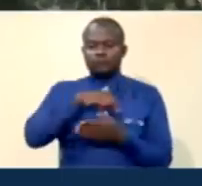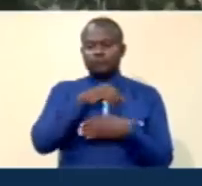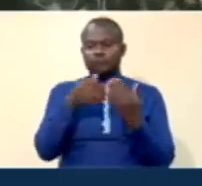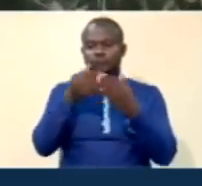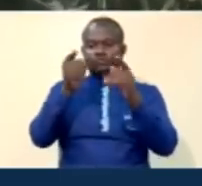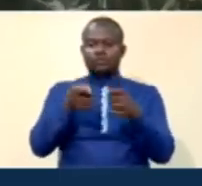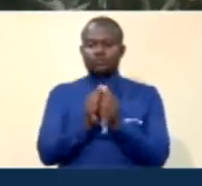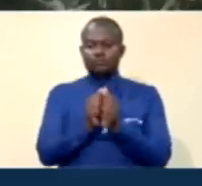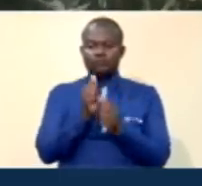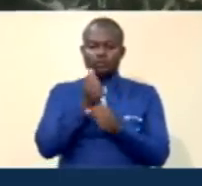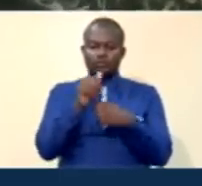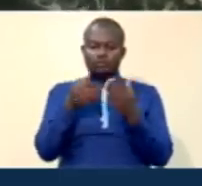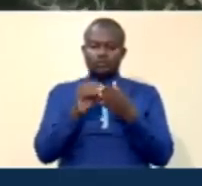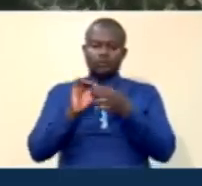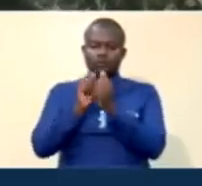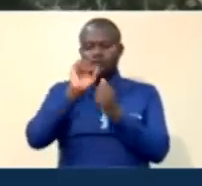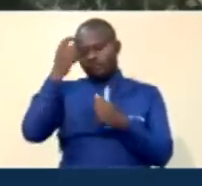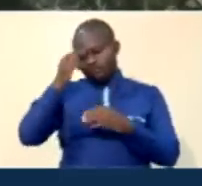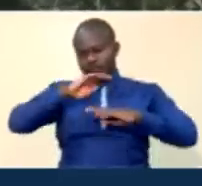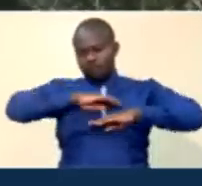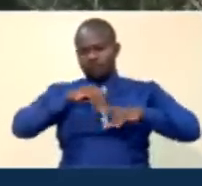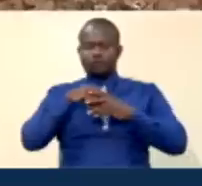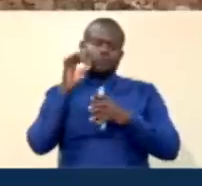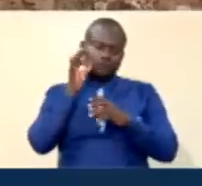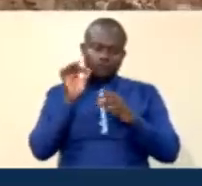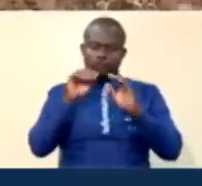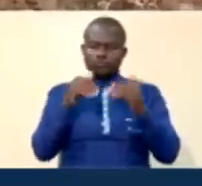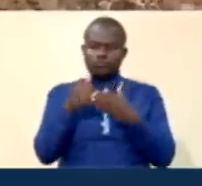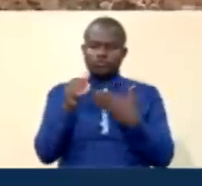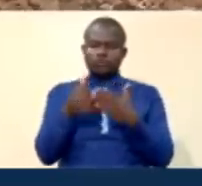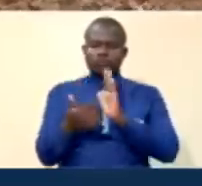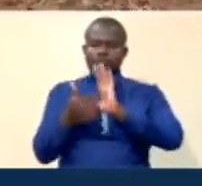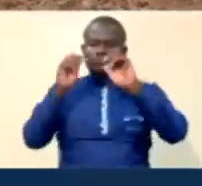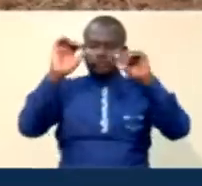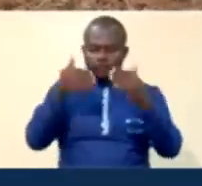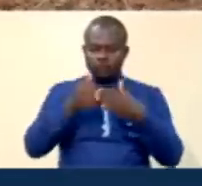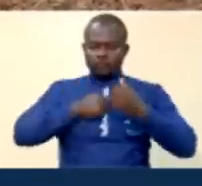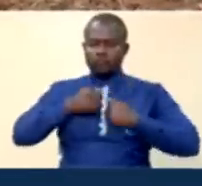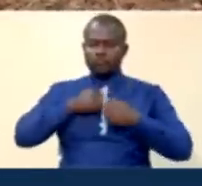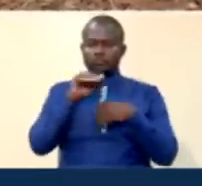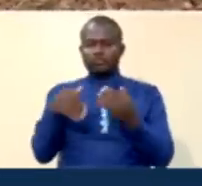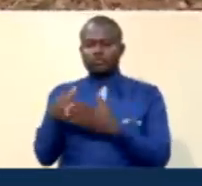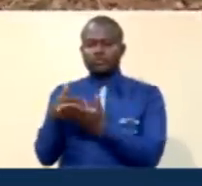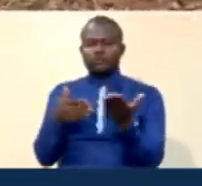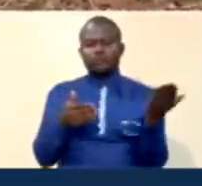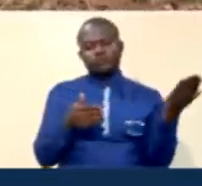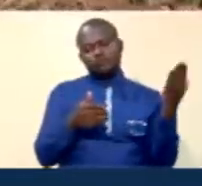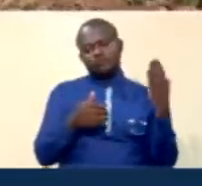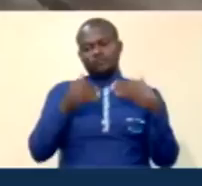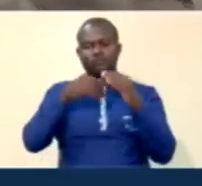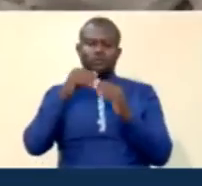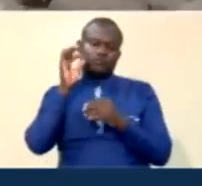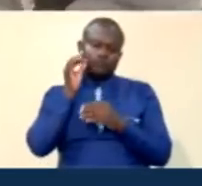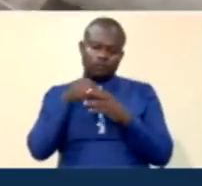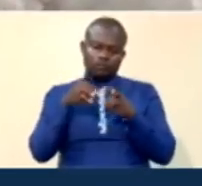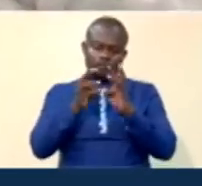bamugana. Abikorera bafatanyije na Leta mu kwihaza ku mbuto y'ibigori bavuga ko hari amahirwe yuko u Rwanda rwaba izingiro ry'ireme ry'iyi mbuto,